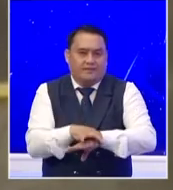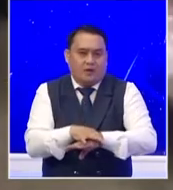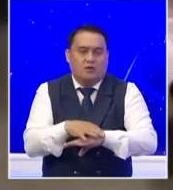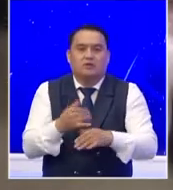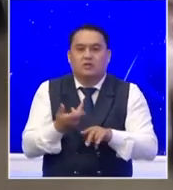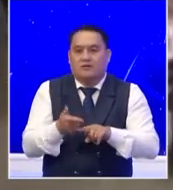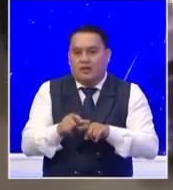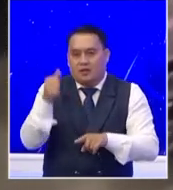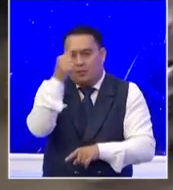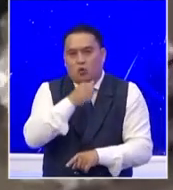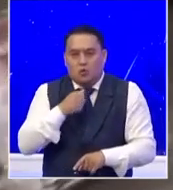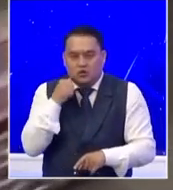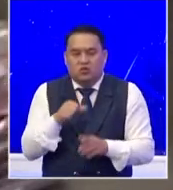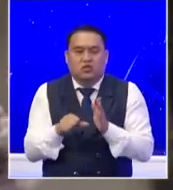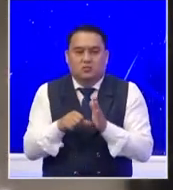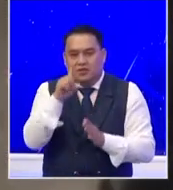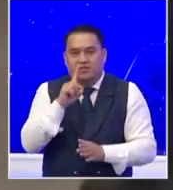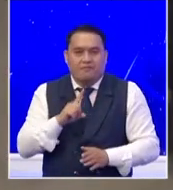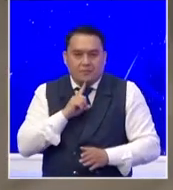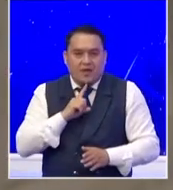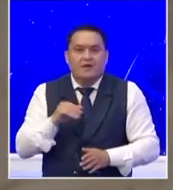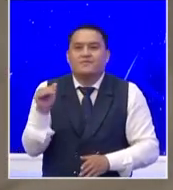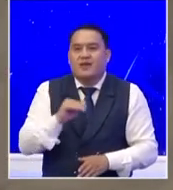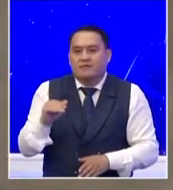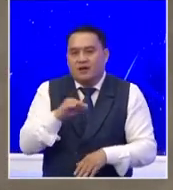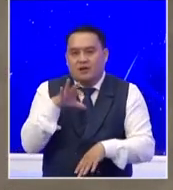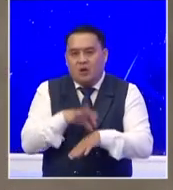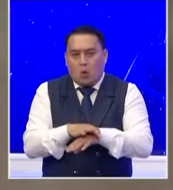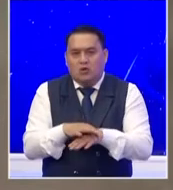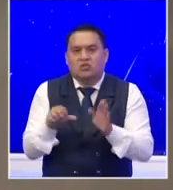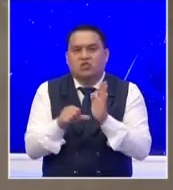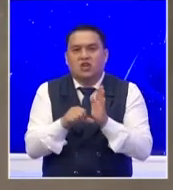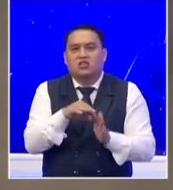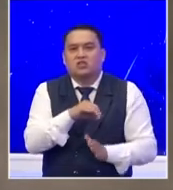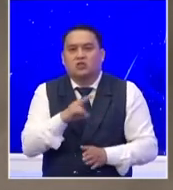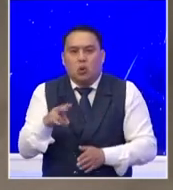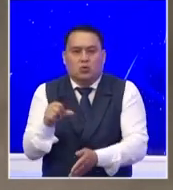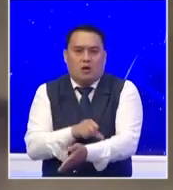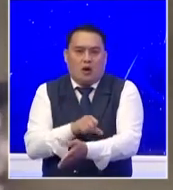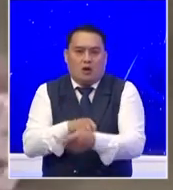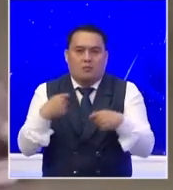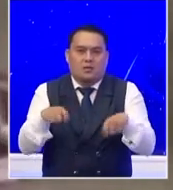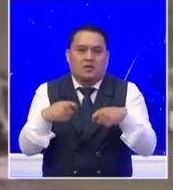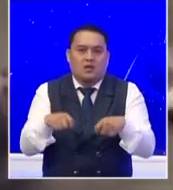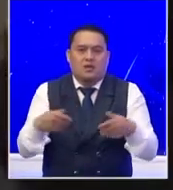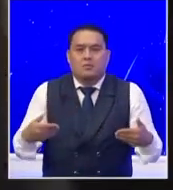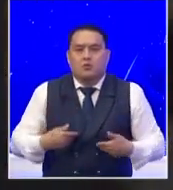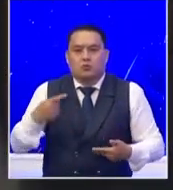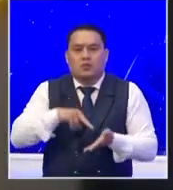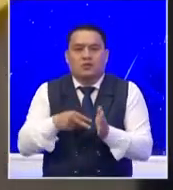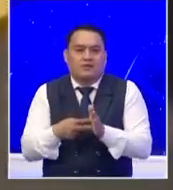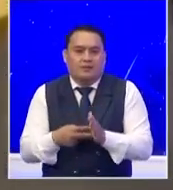правоохранители конфисковали за последние 6 месяцев. В феврале власти обнаружили почти 6 тонн кокаина. Его пытались перевести в Нидерланды.